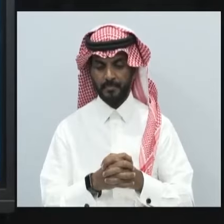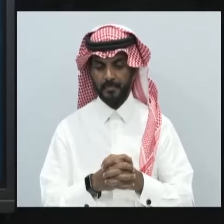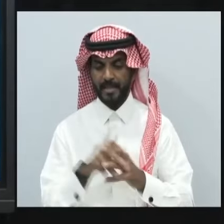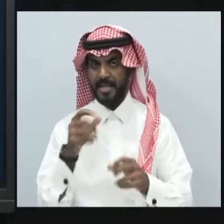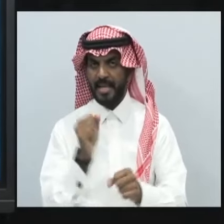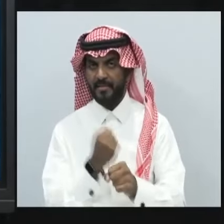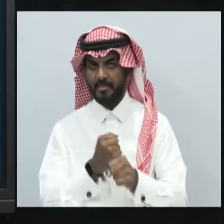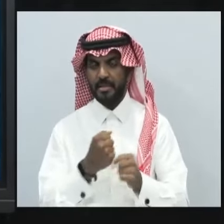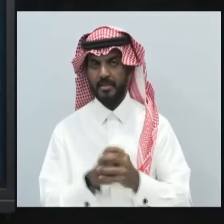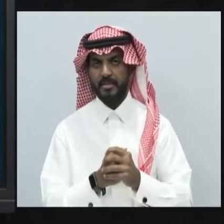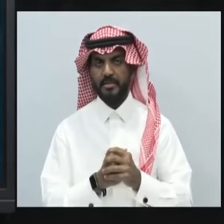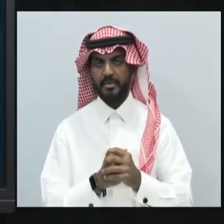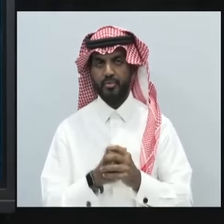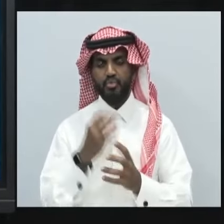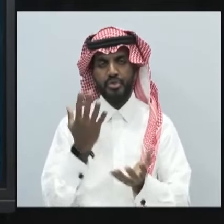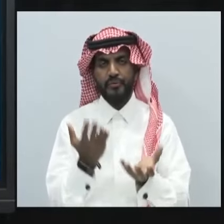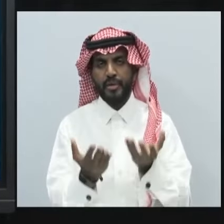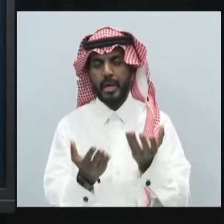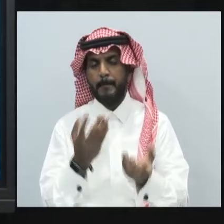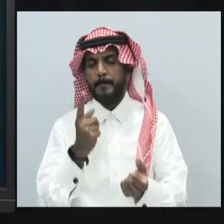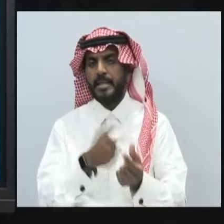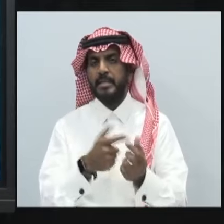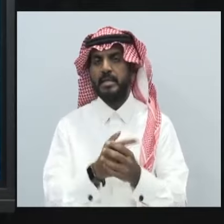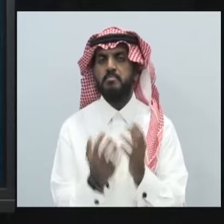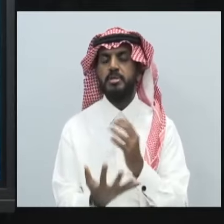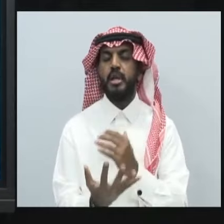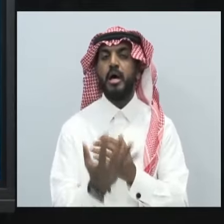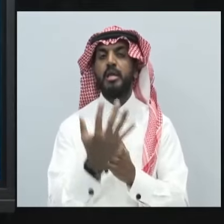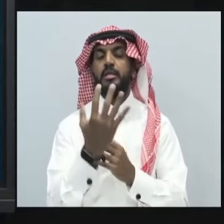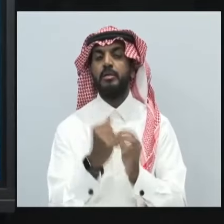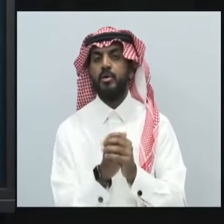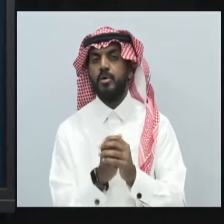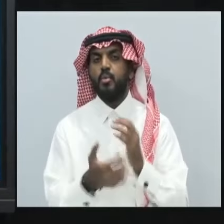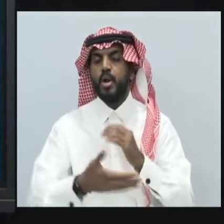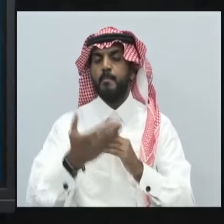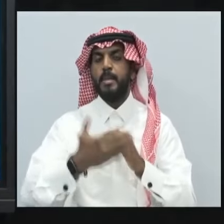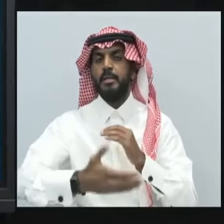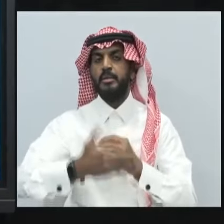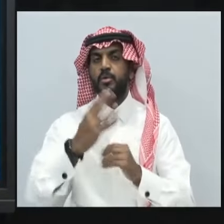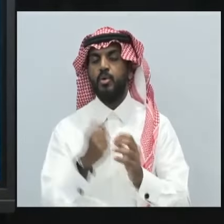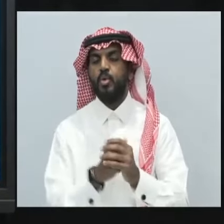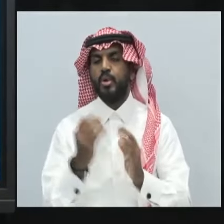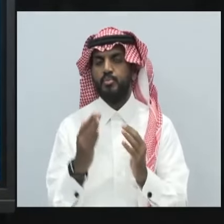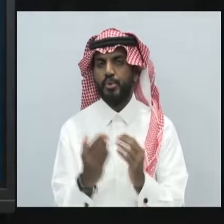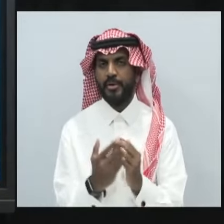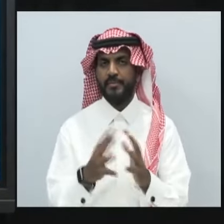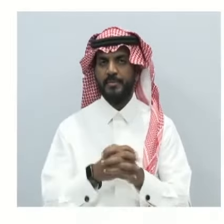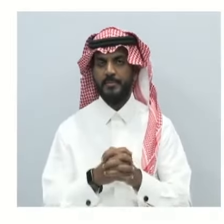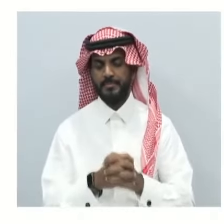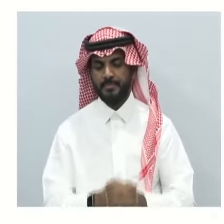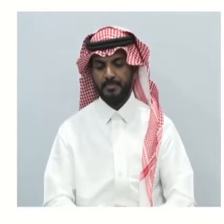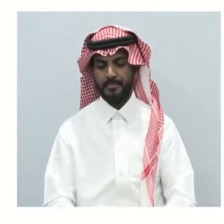العمليه استطاعنا التفرقه ما بين المد العالي وكذلك ما بين المد المنخفض عبر